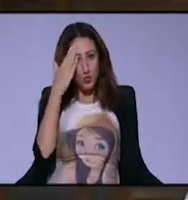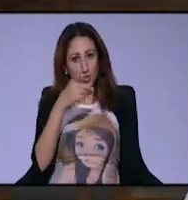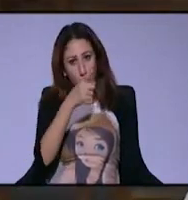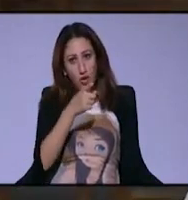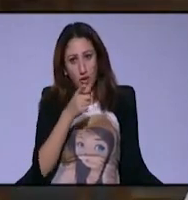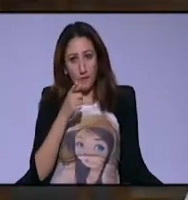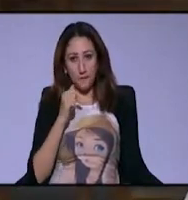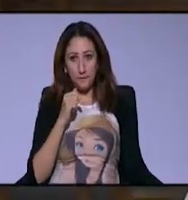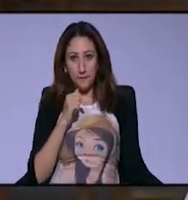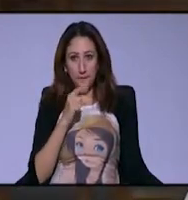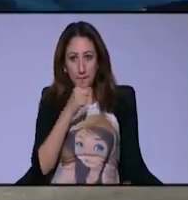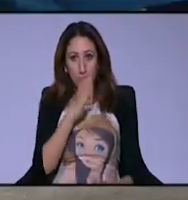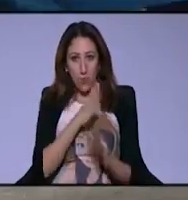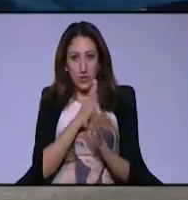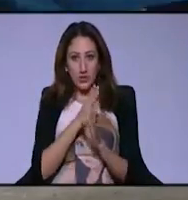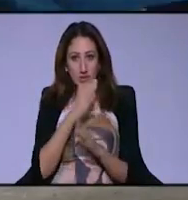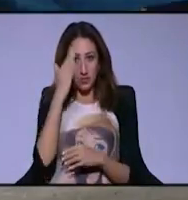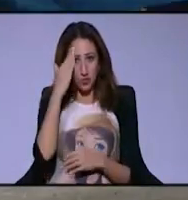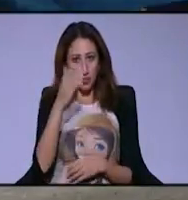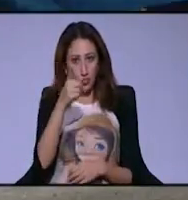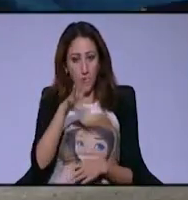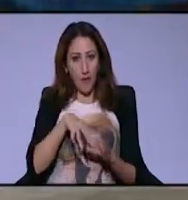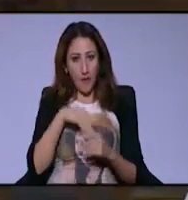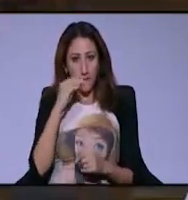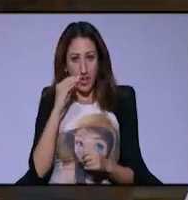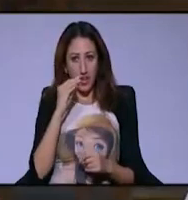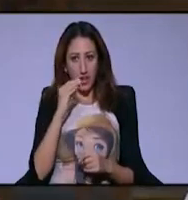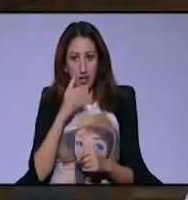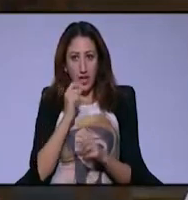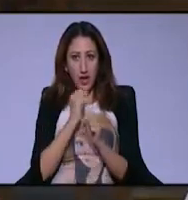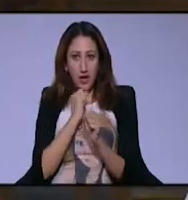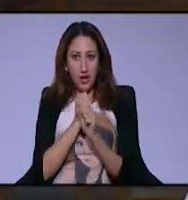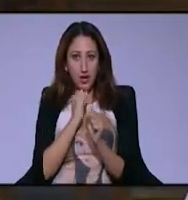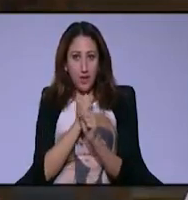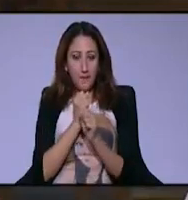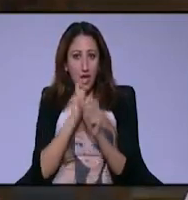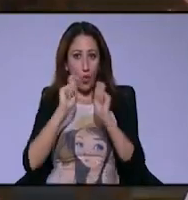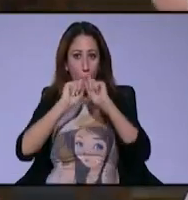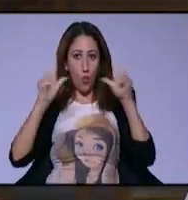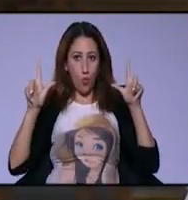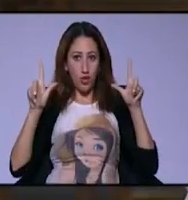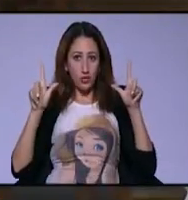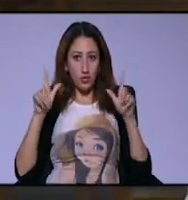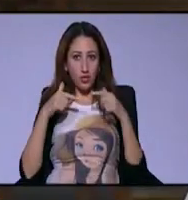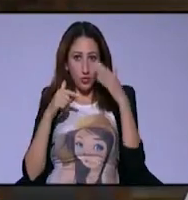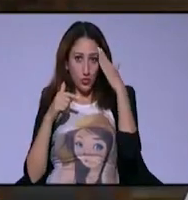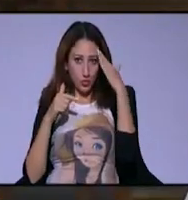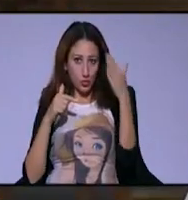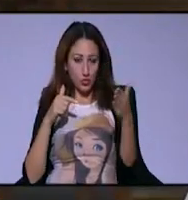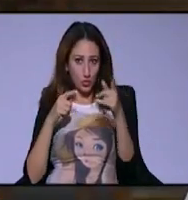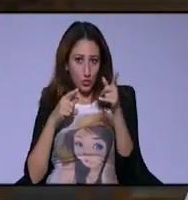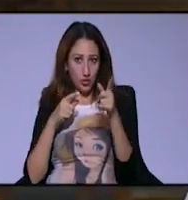يعني لما بنقف دكتور اسامه عند الانتاج هذا العمل واضح جدا. اولا احنا بنشكرك على